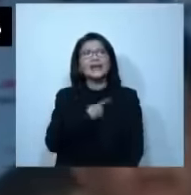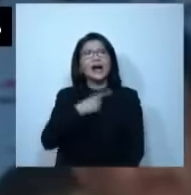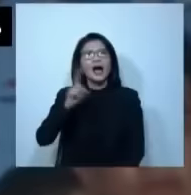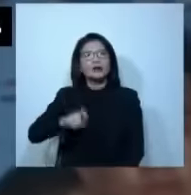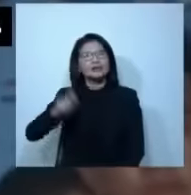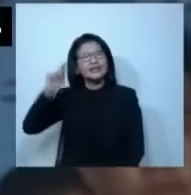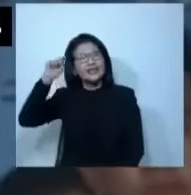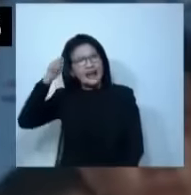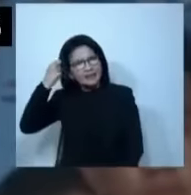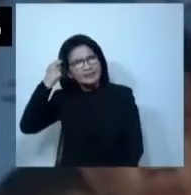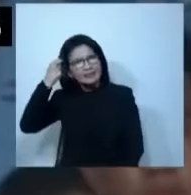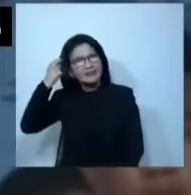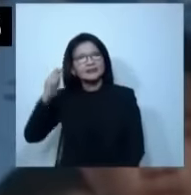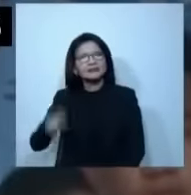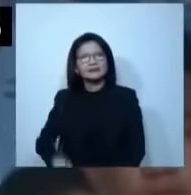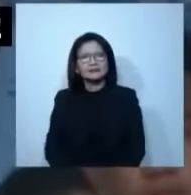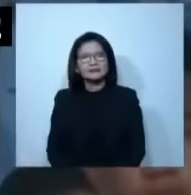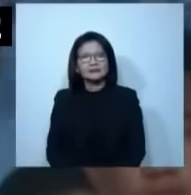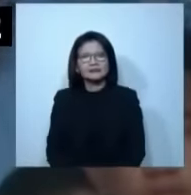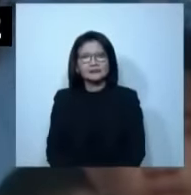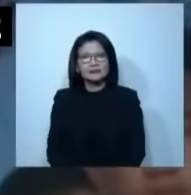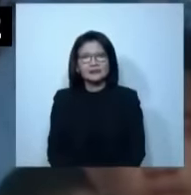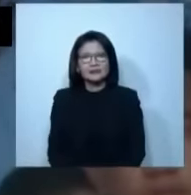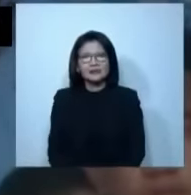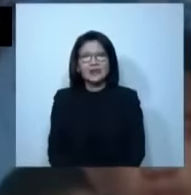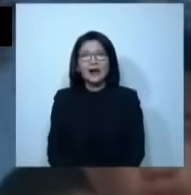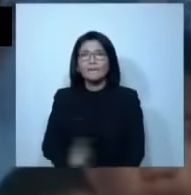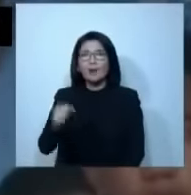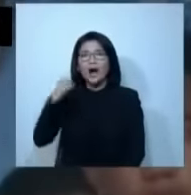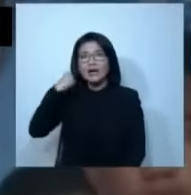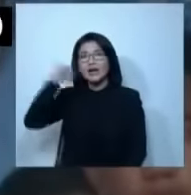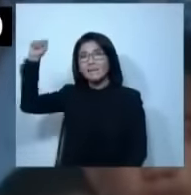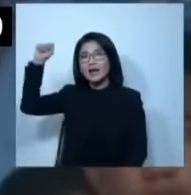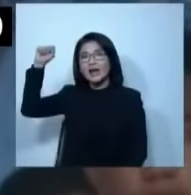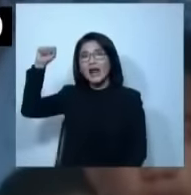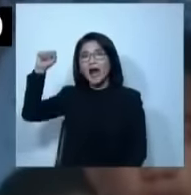ingat bahwa kemerdekaan ini